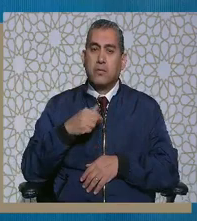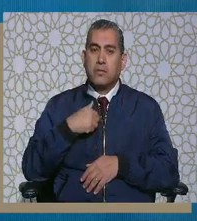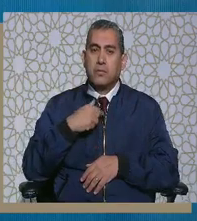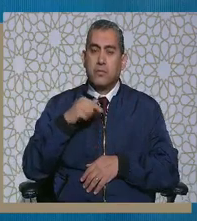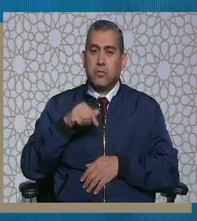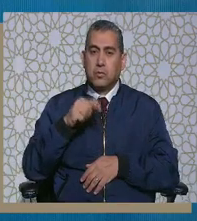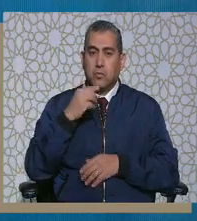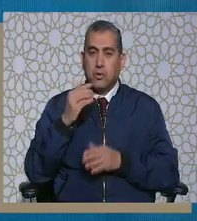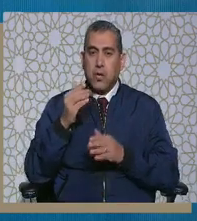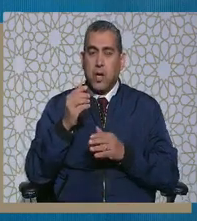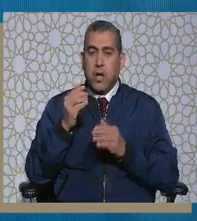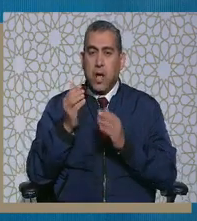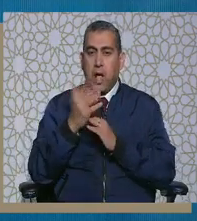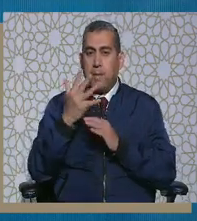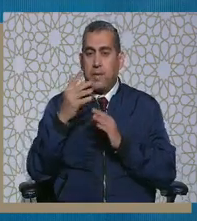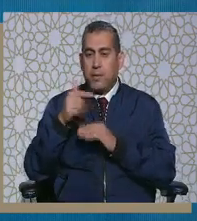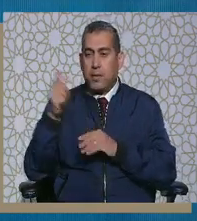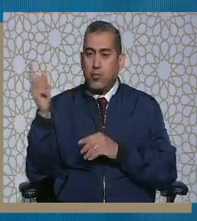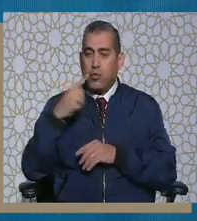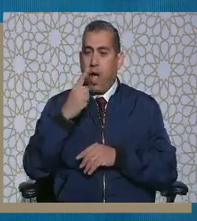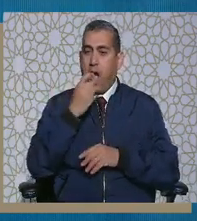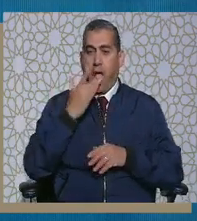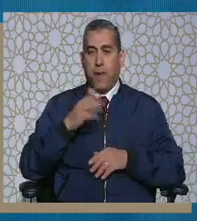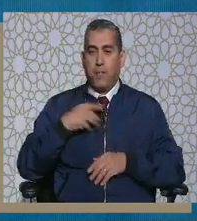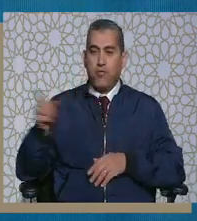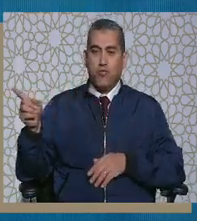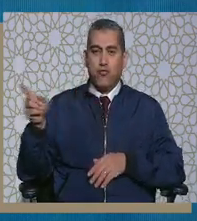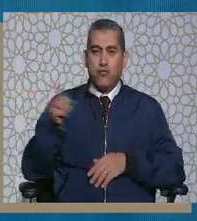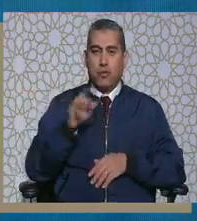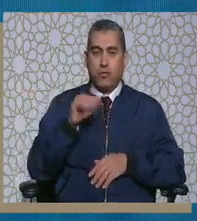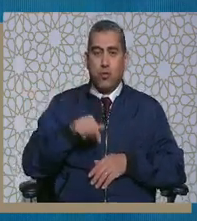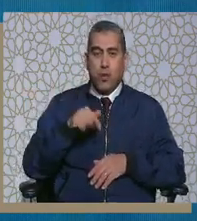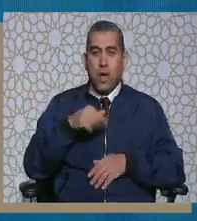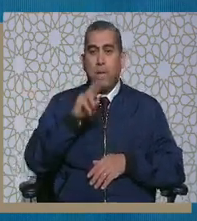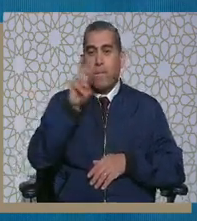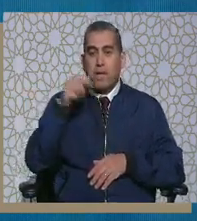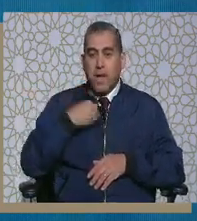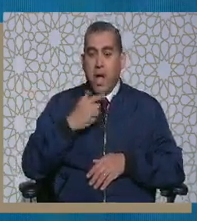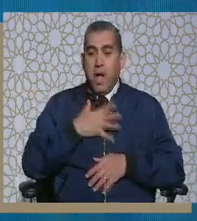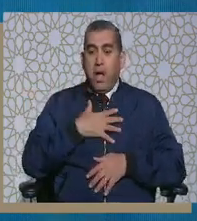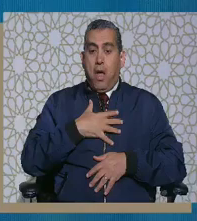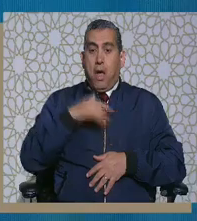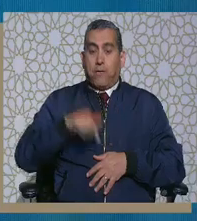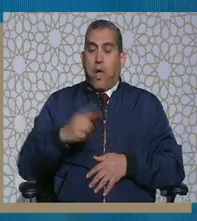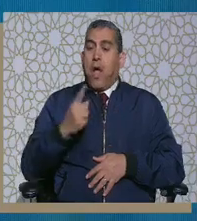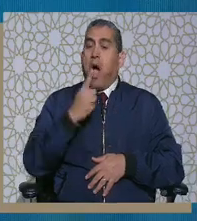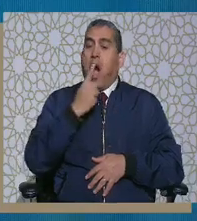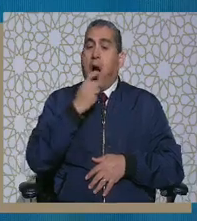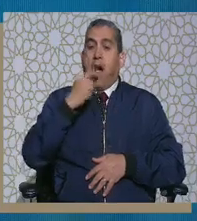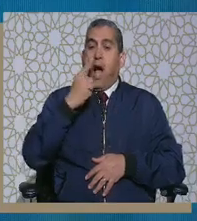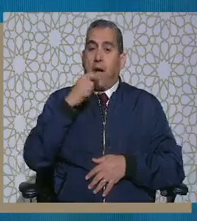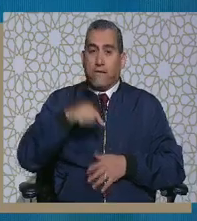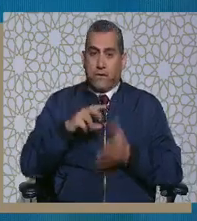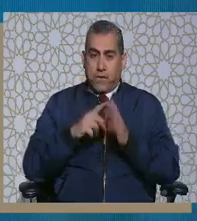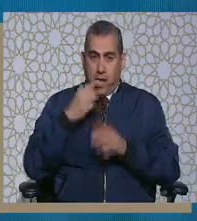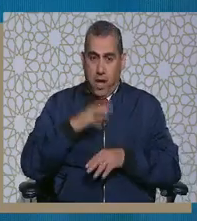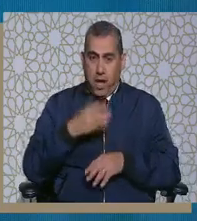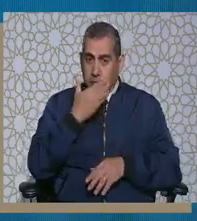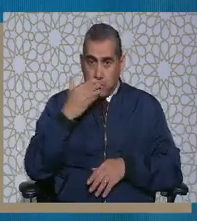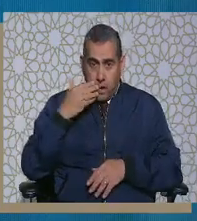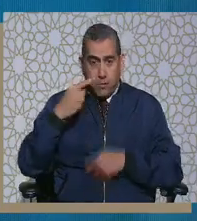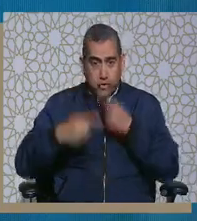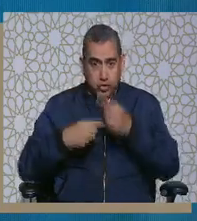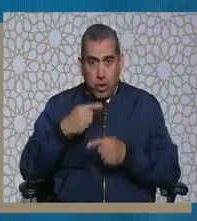بقالي 5 ايام النهارده ما استعملتهاش. يعني انت بتقول لي لو استعملت بخاخه الرب ولما احتاج لها اكمل